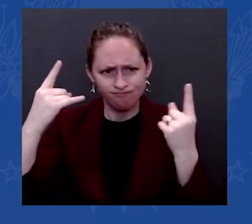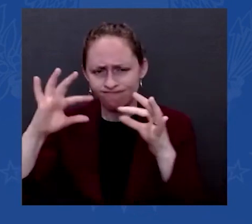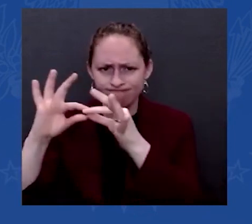россия-нато